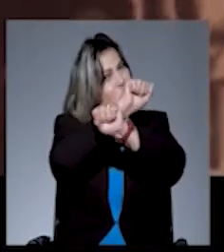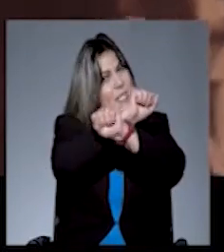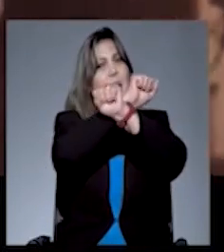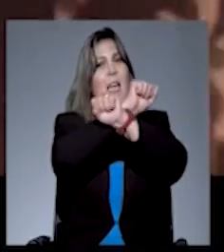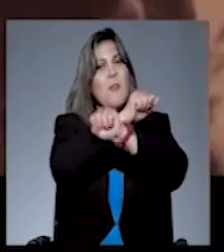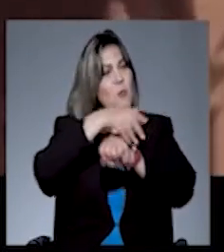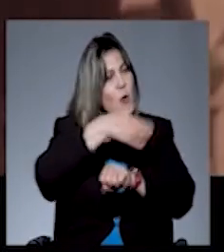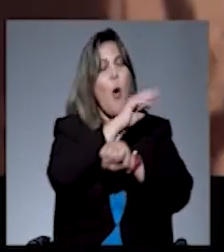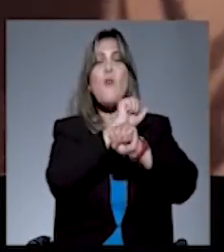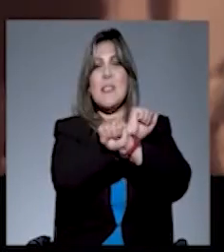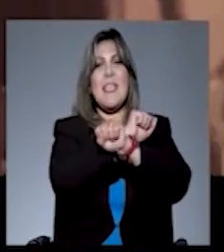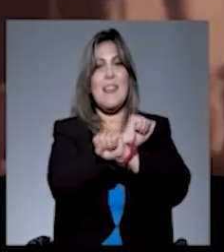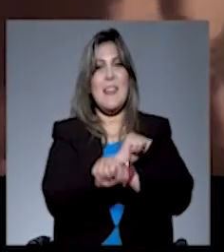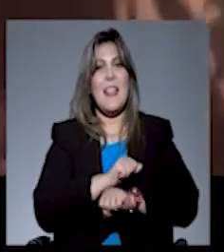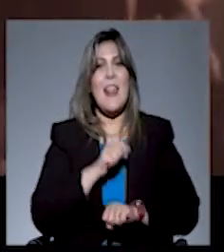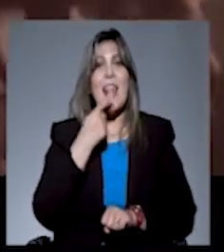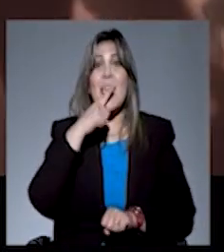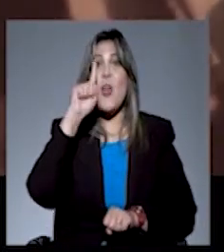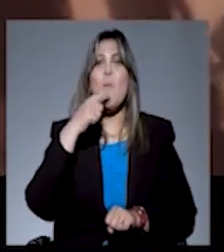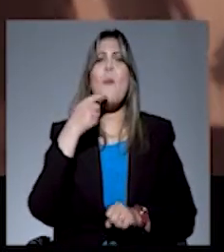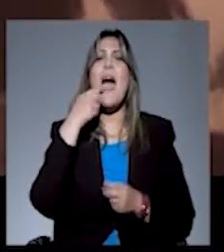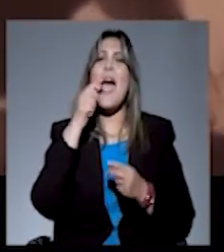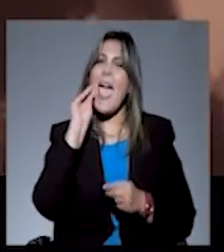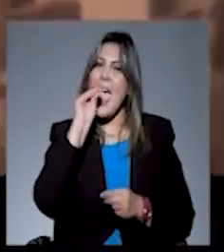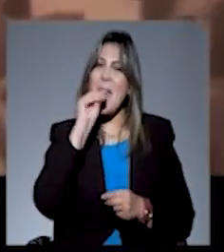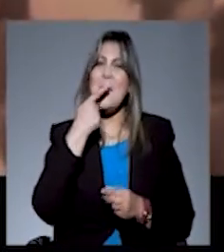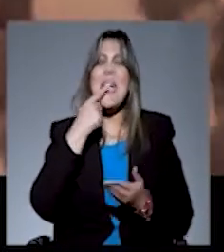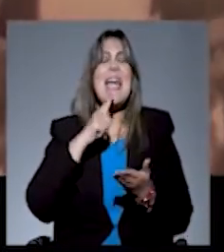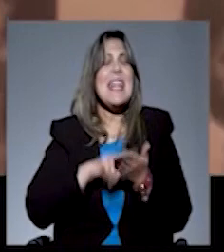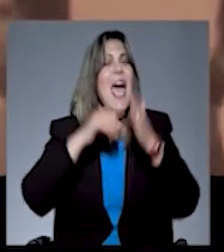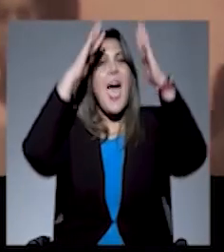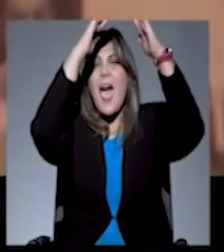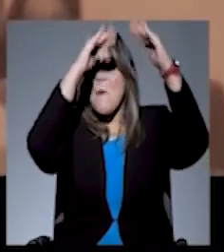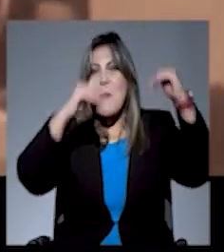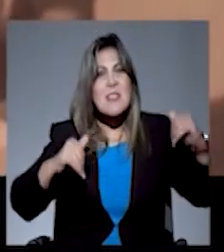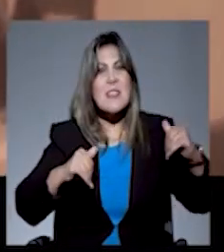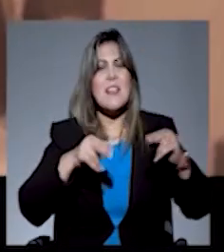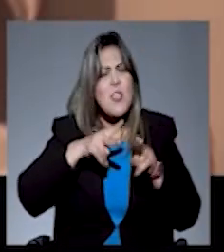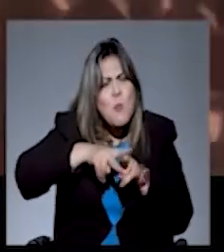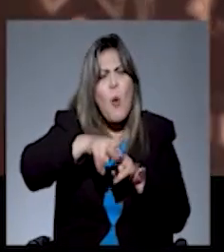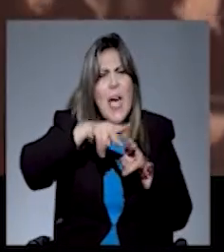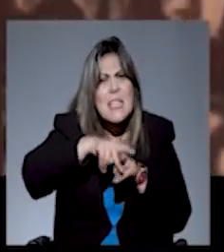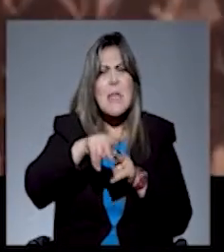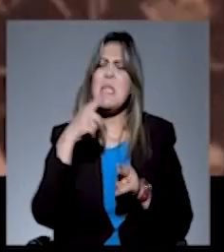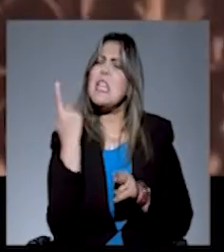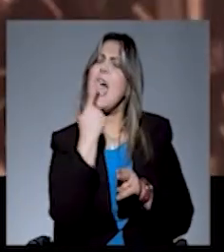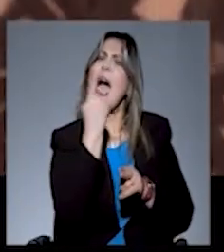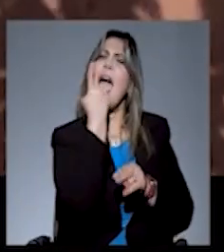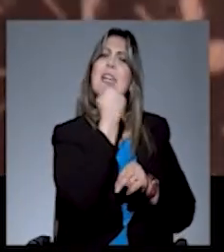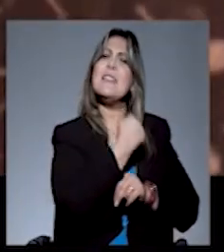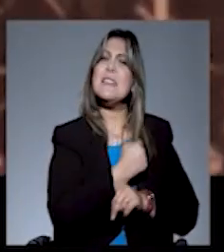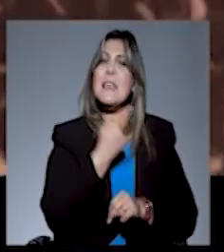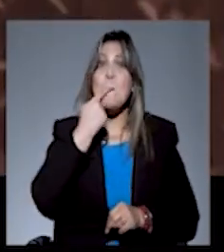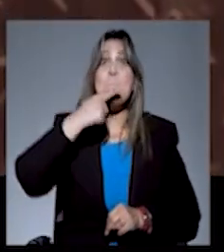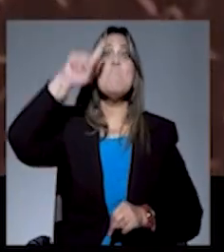ولكنهم فضلوا أن يكونوا مصريين معذبين محرومين من المناصب والجاه